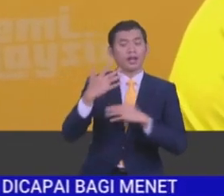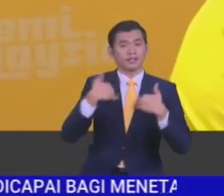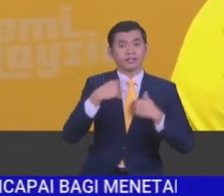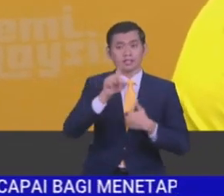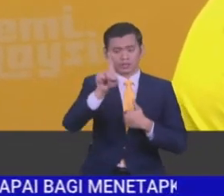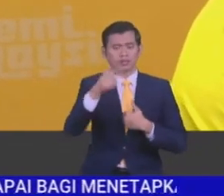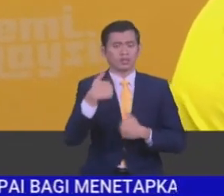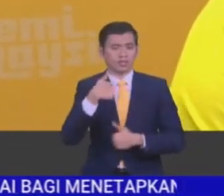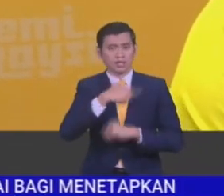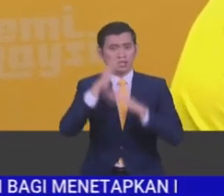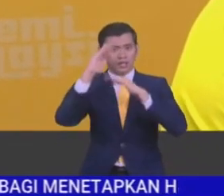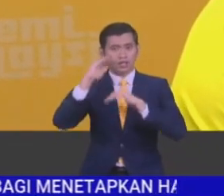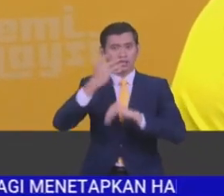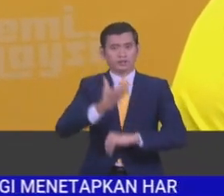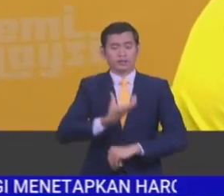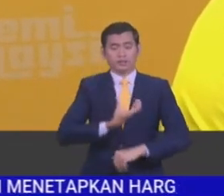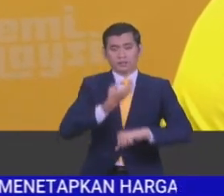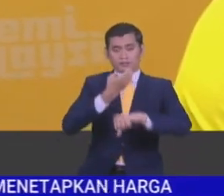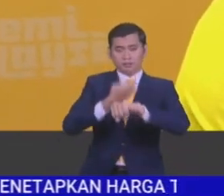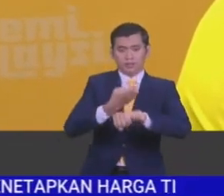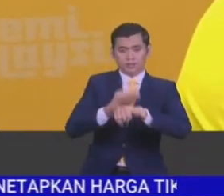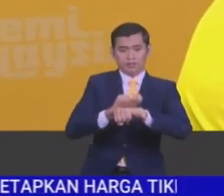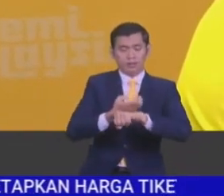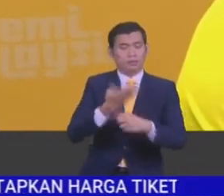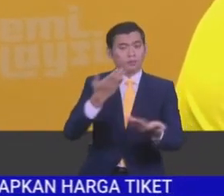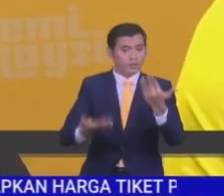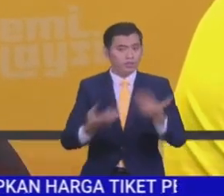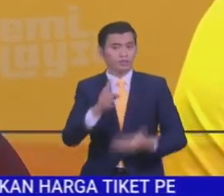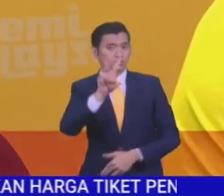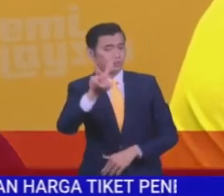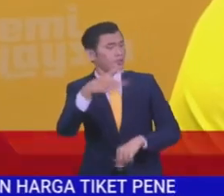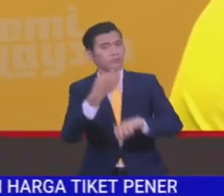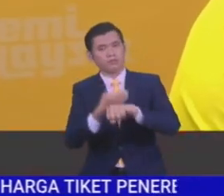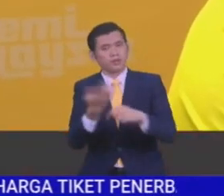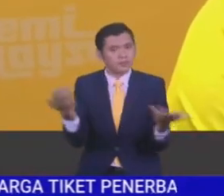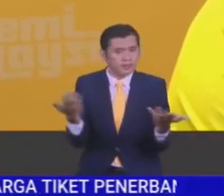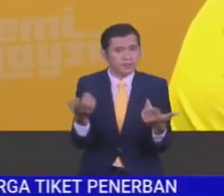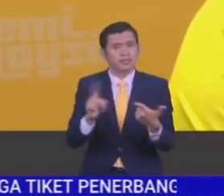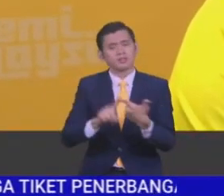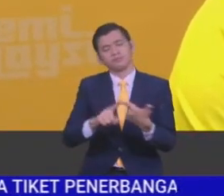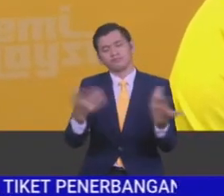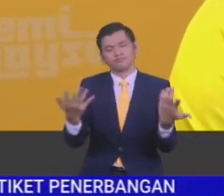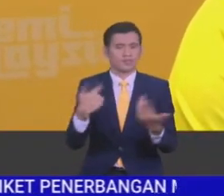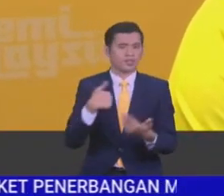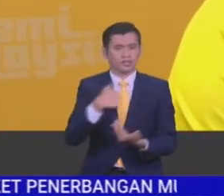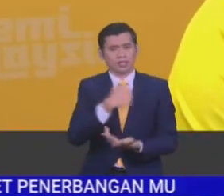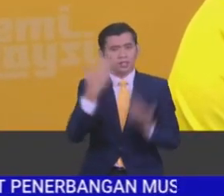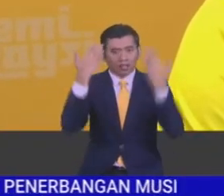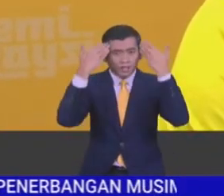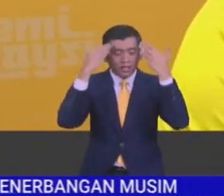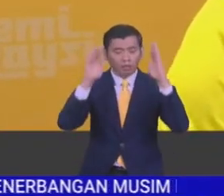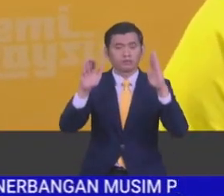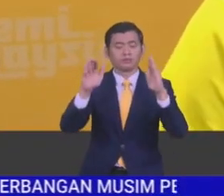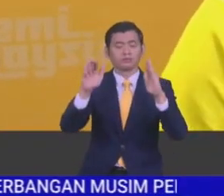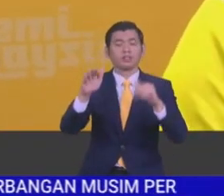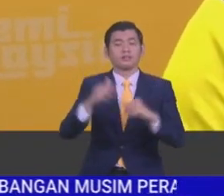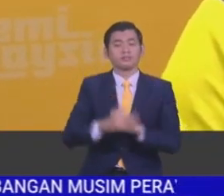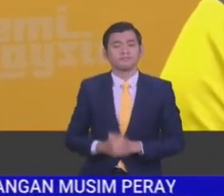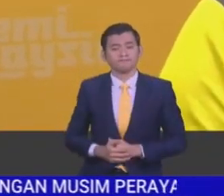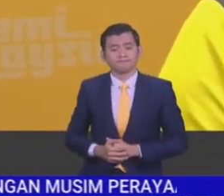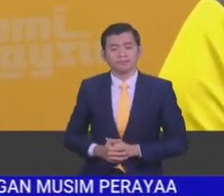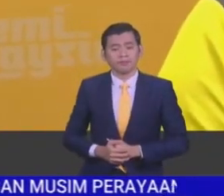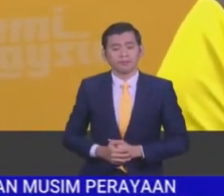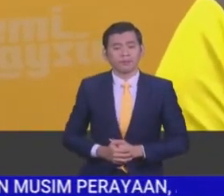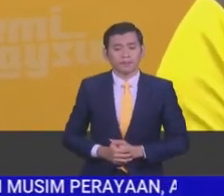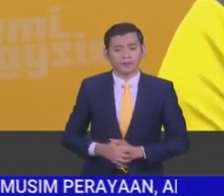try. Maybe who's know, maybe 2 go or maybe 1, 2, 3 we win. So I think we have